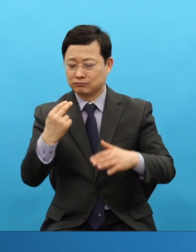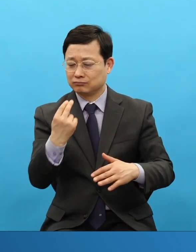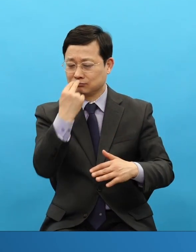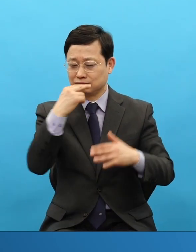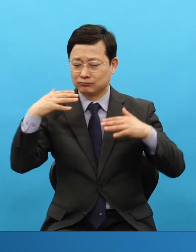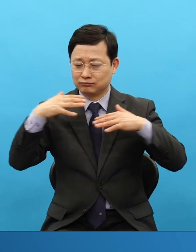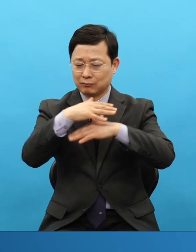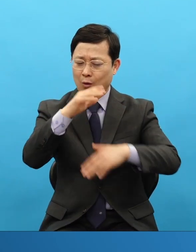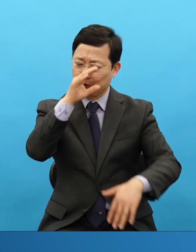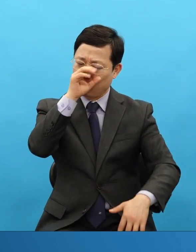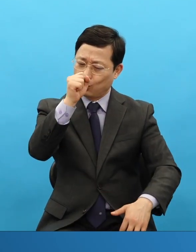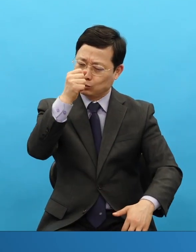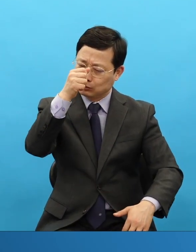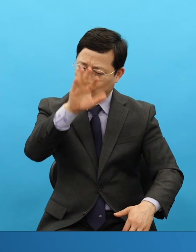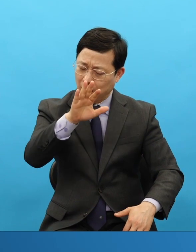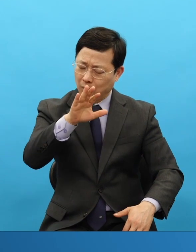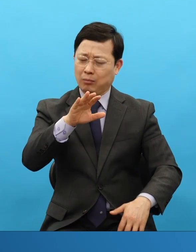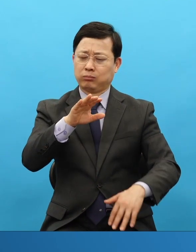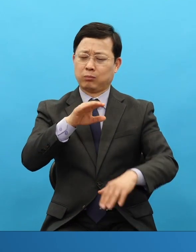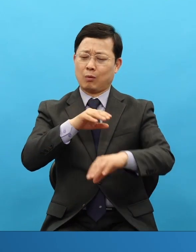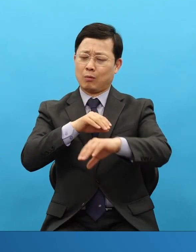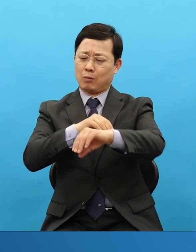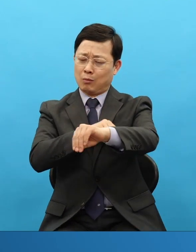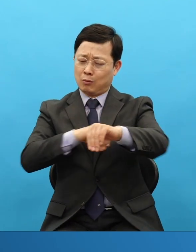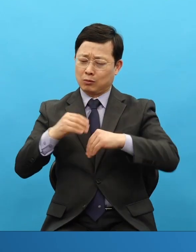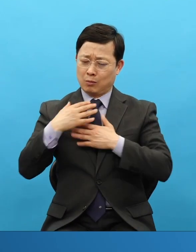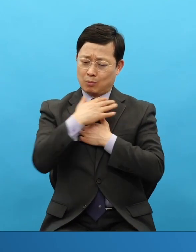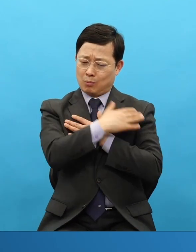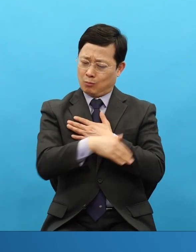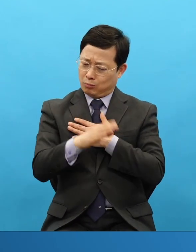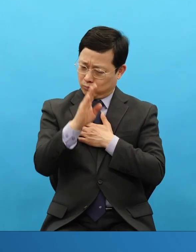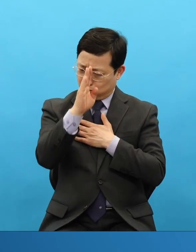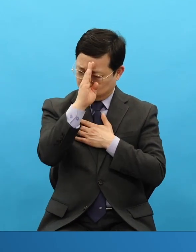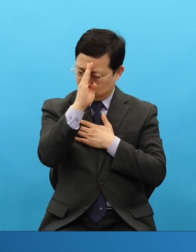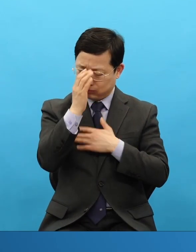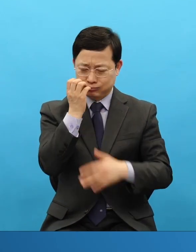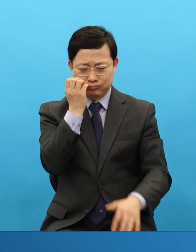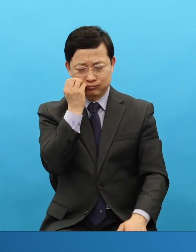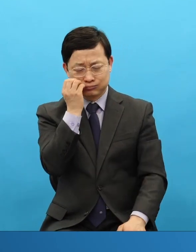들고 있어요. They have such great air, but so many people are diseased.